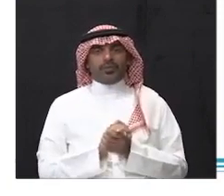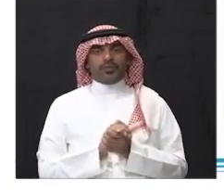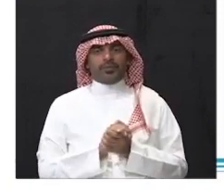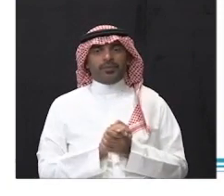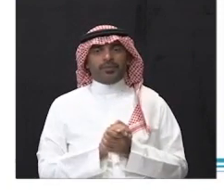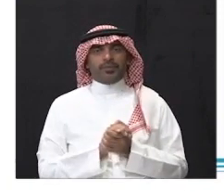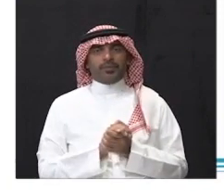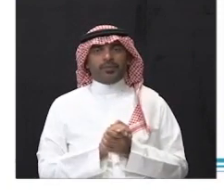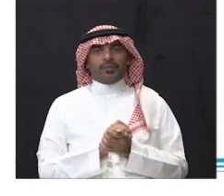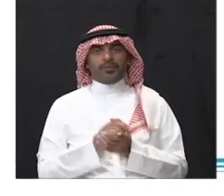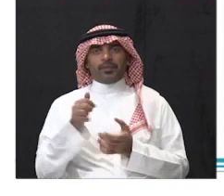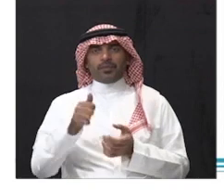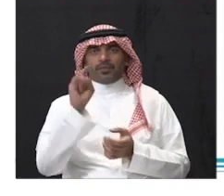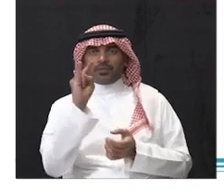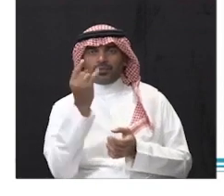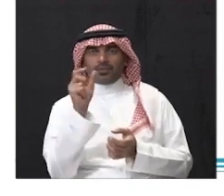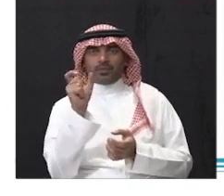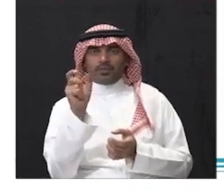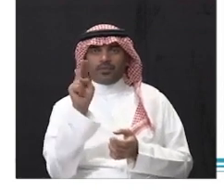الانتداب.